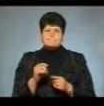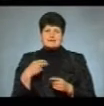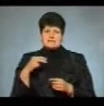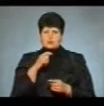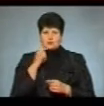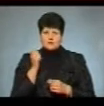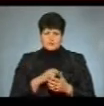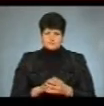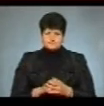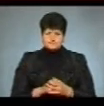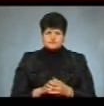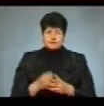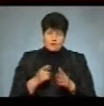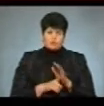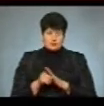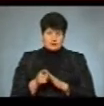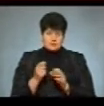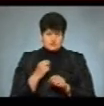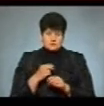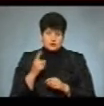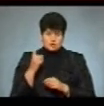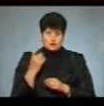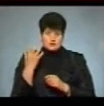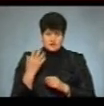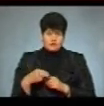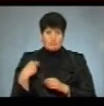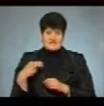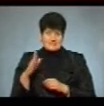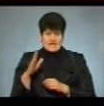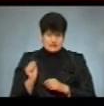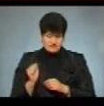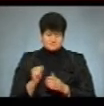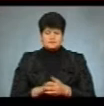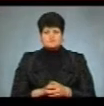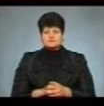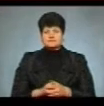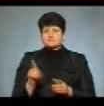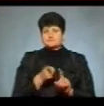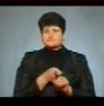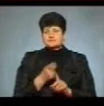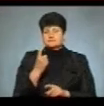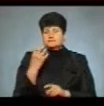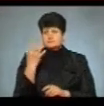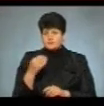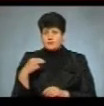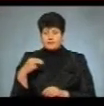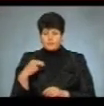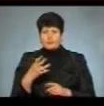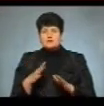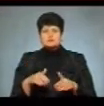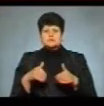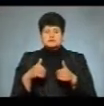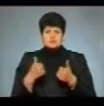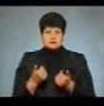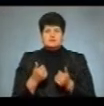комісії. І розпочинається 100 днів президентства, так? Так, почнеться 100 днів президентства. Стосовно 100 днів президентства, за даними КМІС, Київського міжнародного